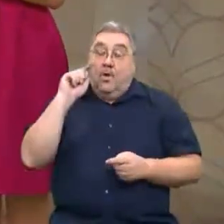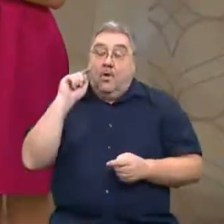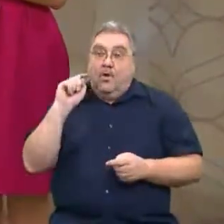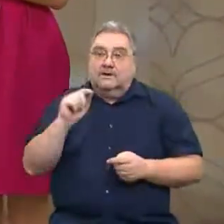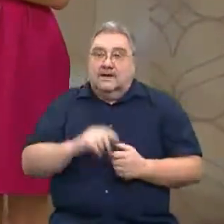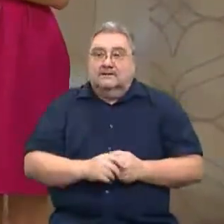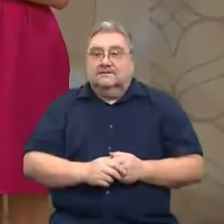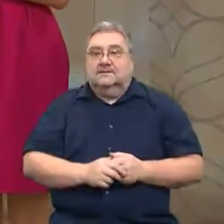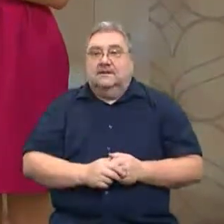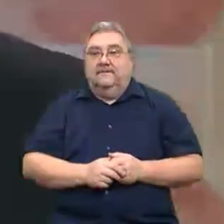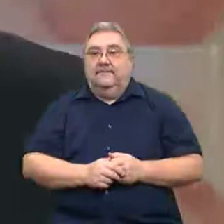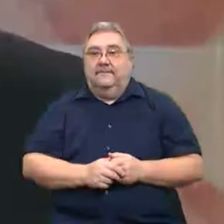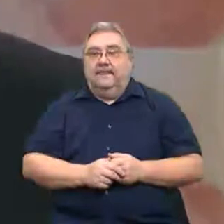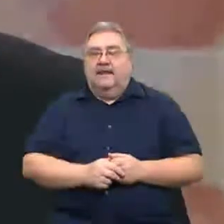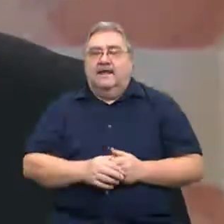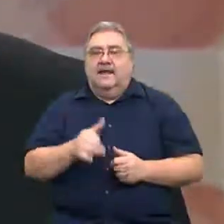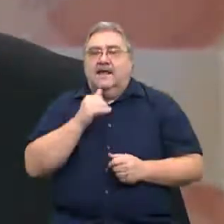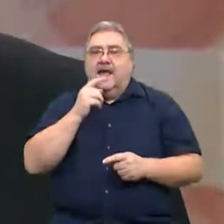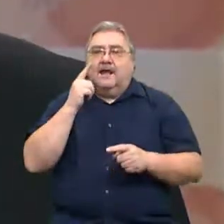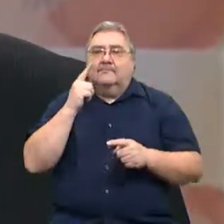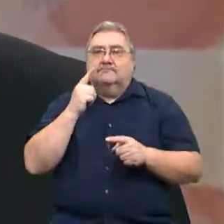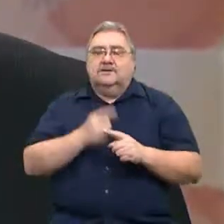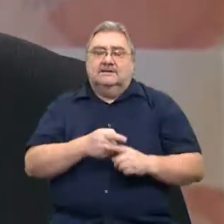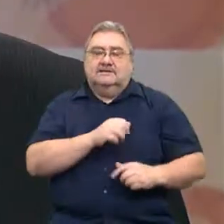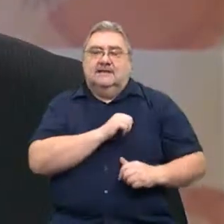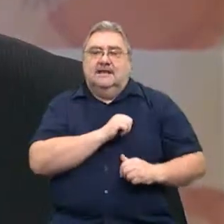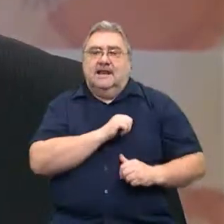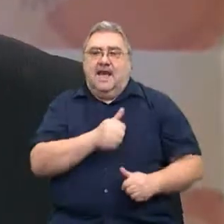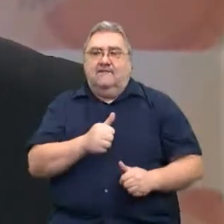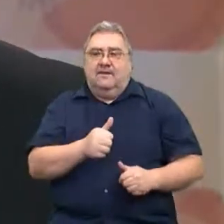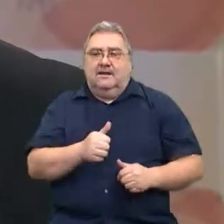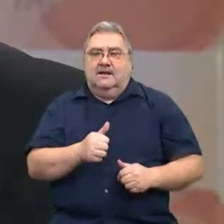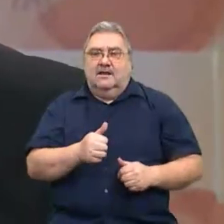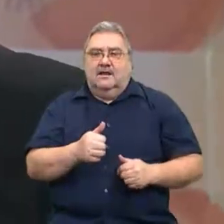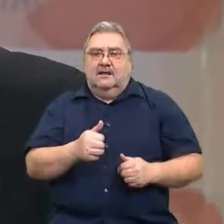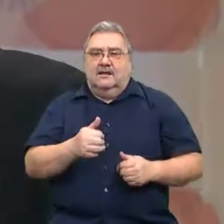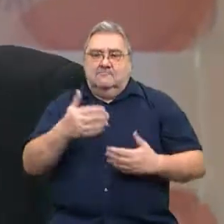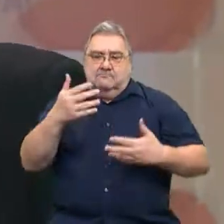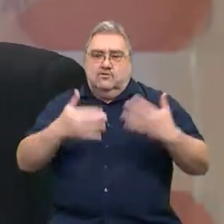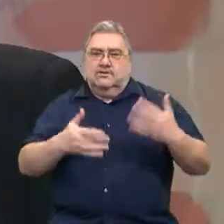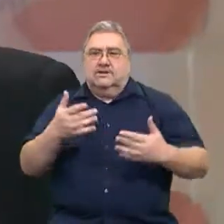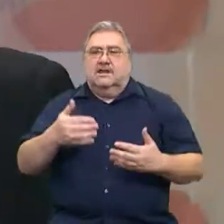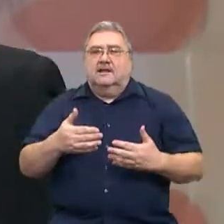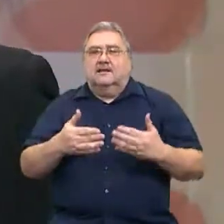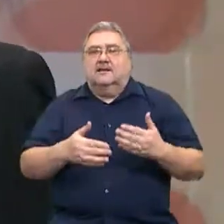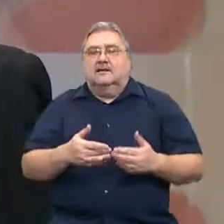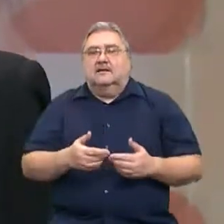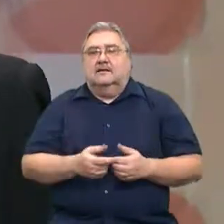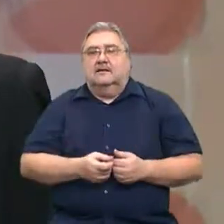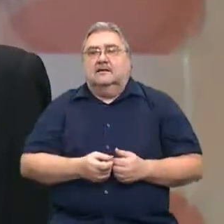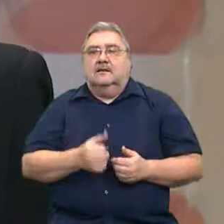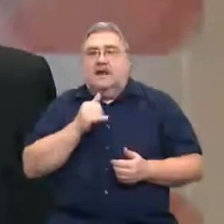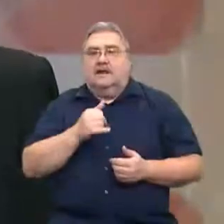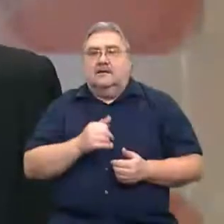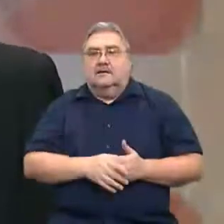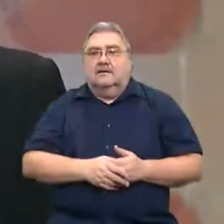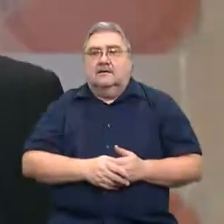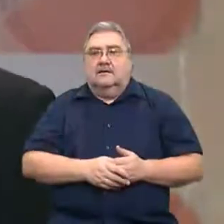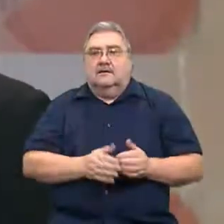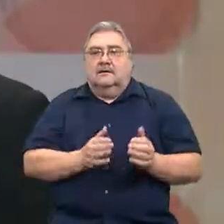otázky diváků. Jak přesný dokáže být návrh zubů pomocí IT, to znamená, jak přesně dokážete pomocí počítače?